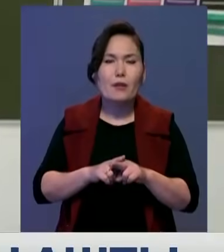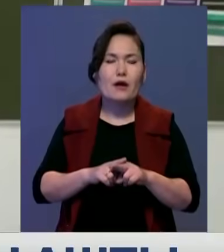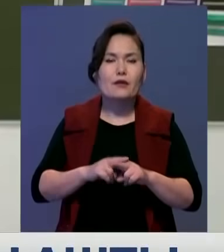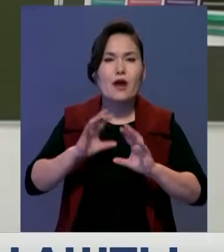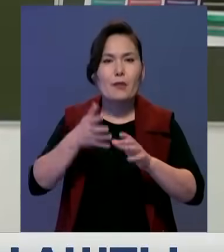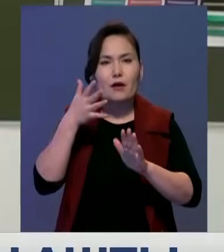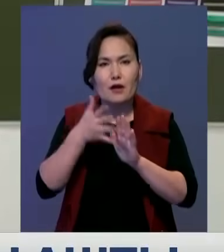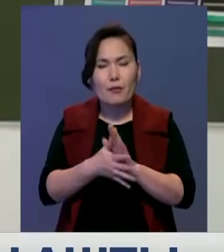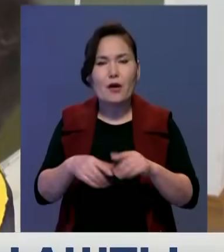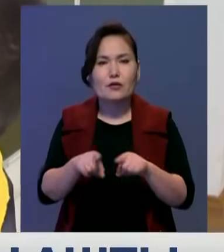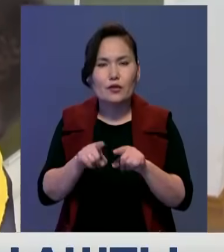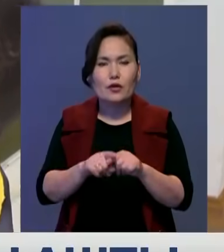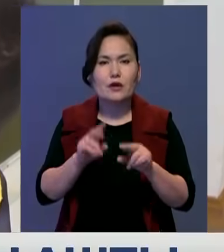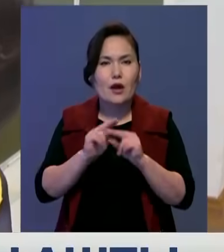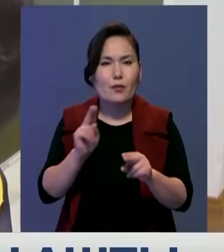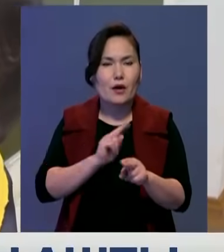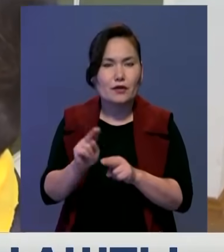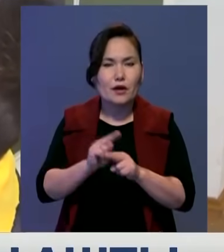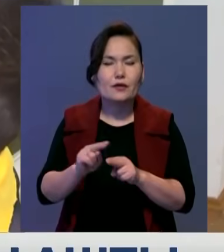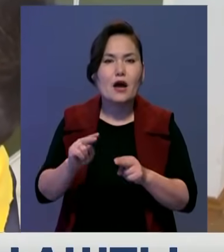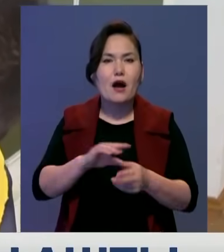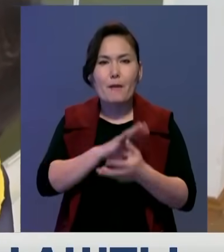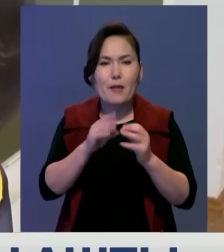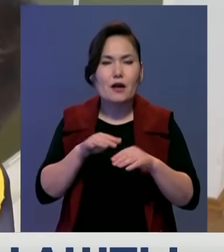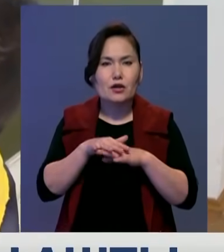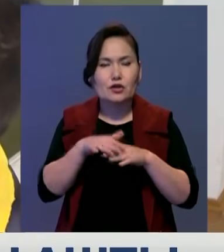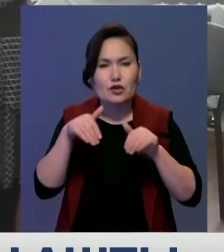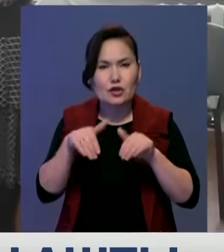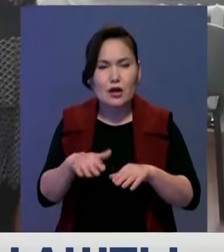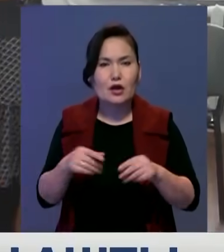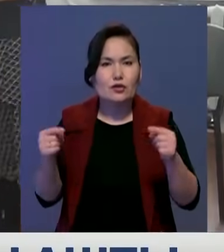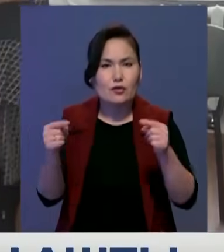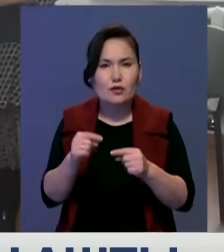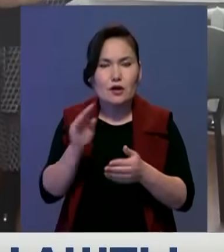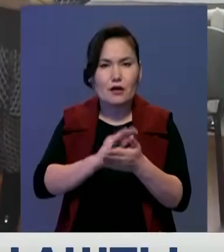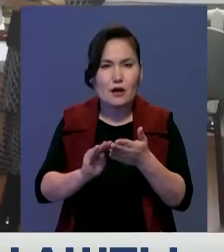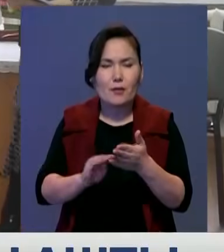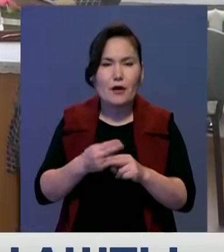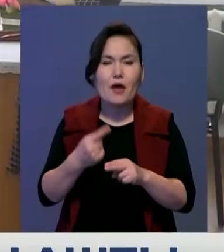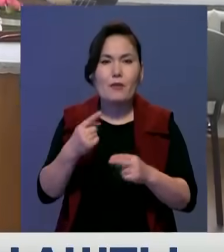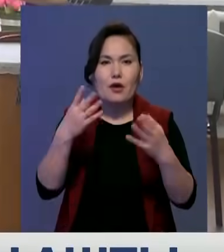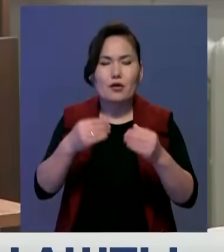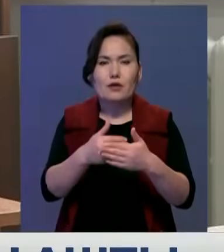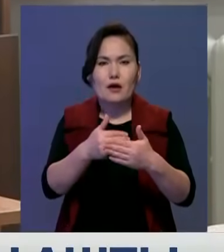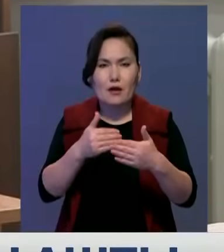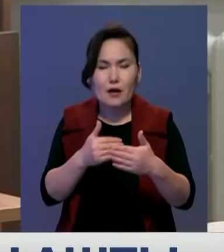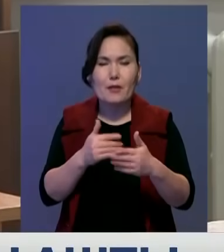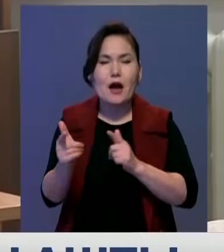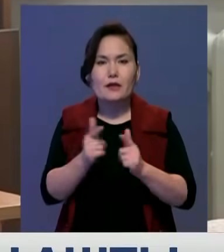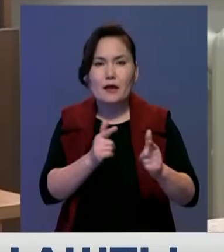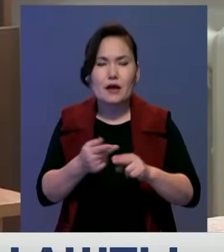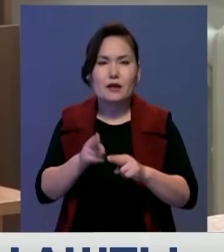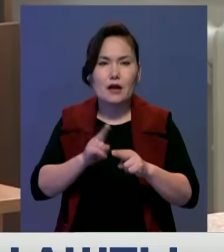қамтылған. Жаттығудың жазылуы мен есептің шығару жолдары анық көрсетілген. Күнделікті сабақтар бір күн бұрын дайындалып, мектеп Эду платформасы